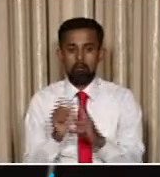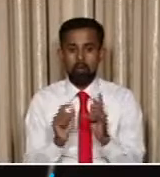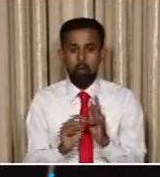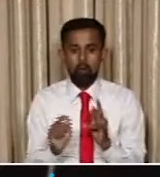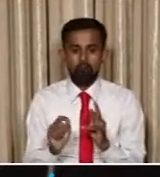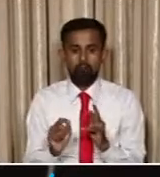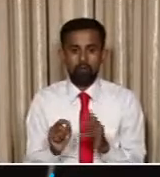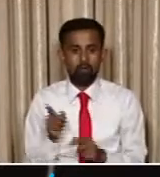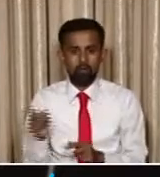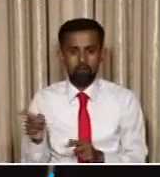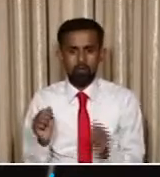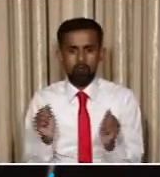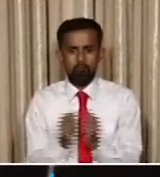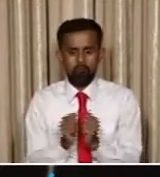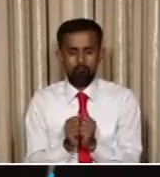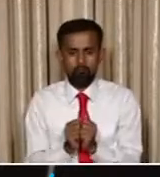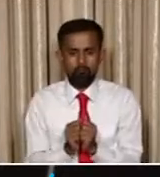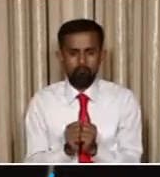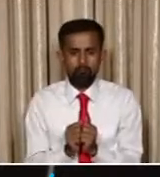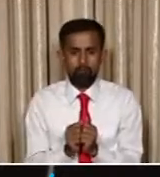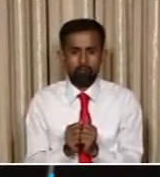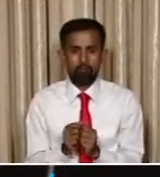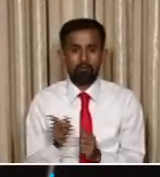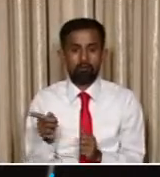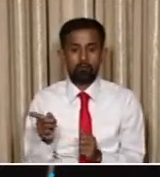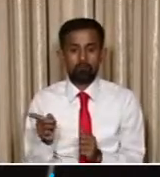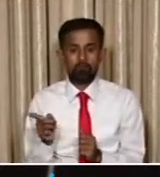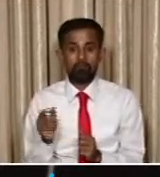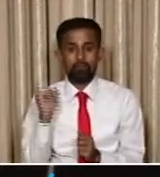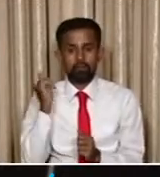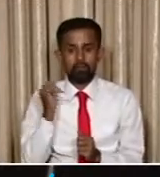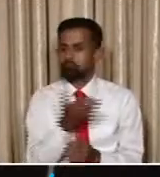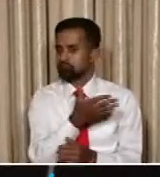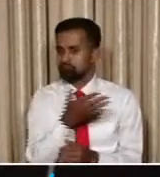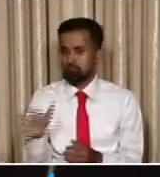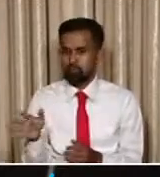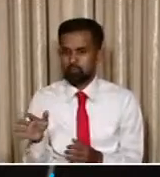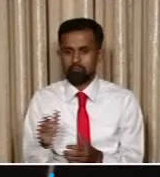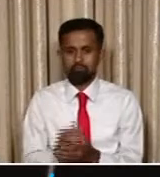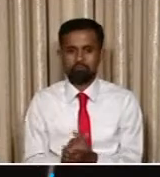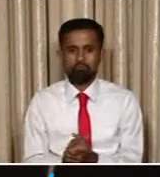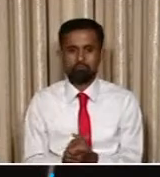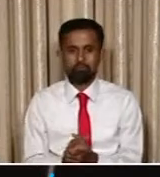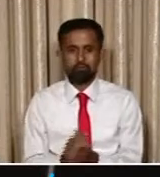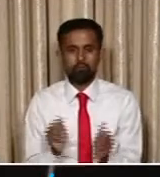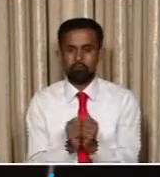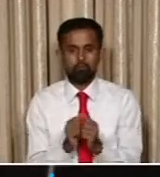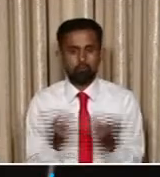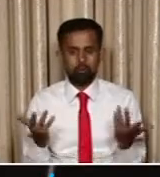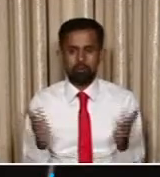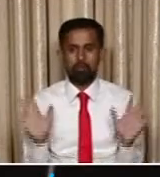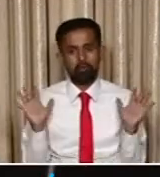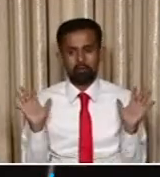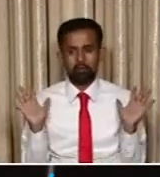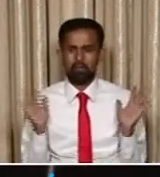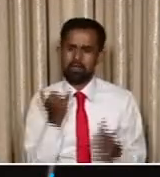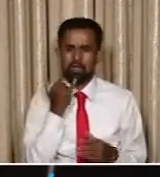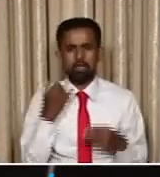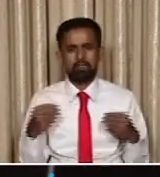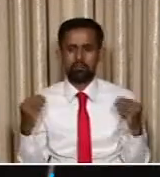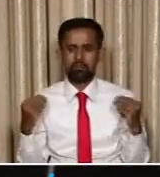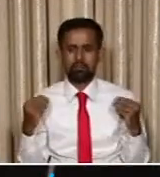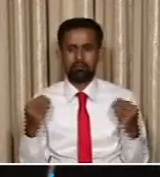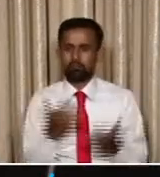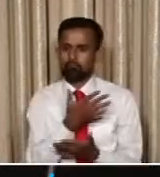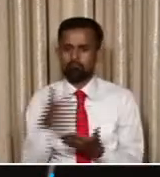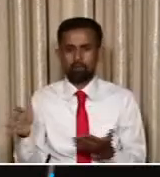ඉන්න මේ කත වැඩ කරන මේ වගේ වැඩ කරන නිලධාරීන් එහෙනම් මේ නිලධාරීන්ව අයින් කරන්න වැඩ කරන්නේ නැත්තම් එච්චරයි හරි සිම්පල් ඒ වැඩේ අයින්